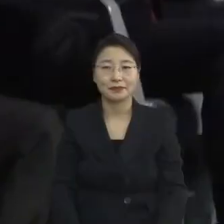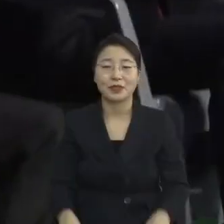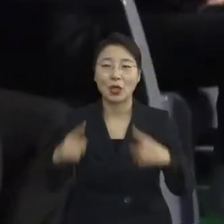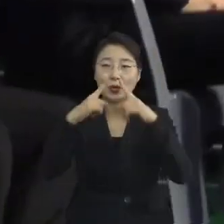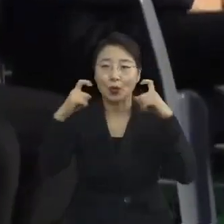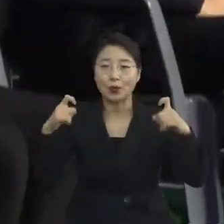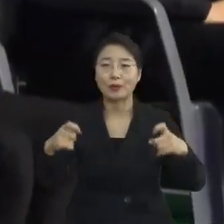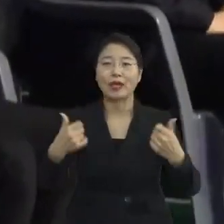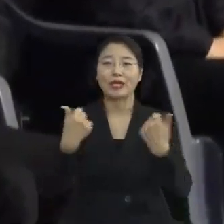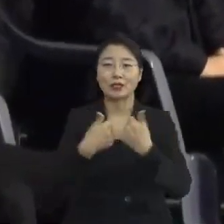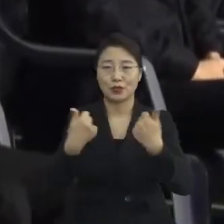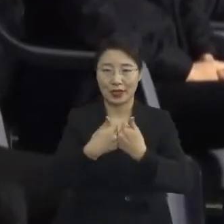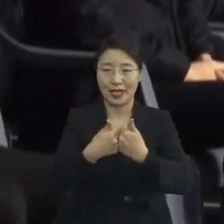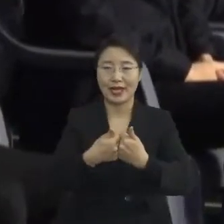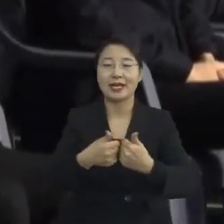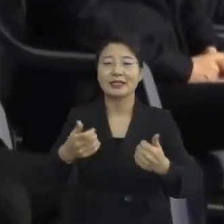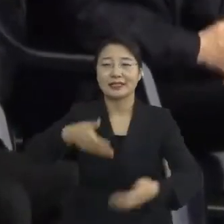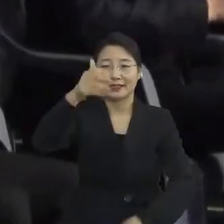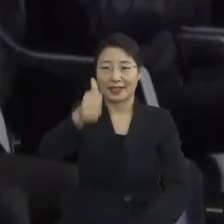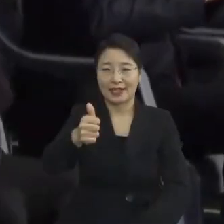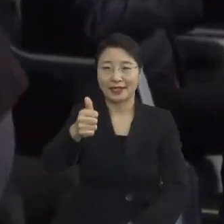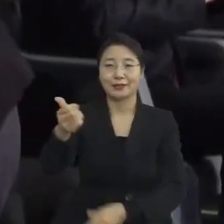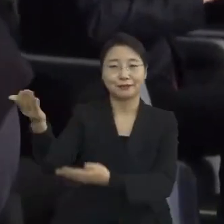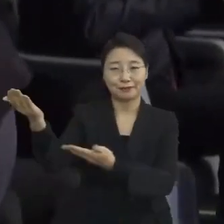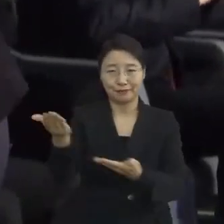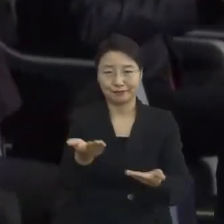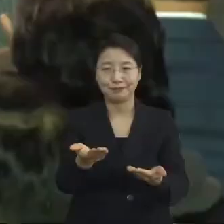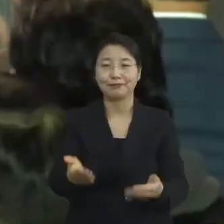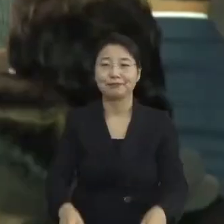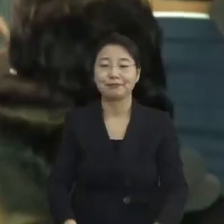동대문구의회 이태인 의장님 참석하셨습니다.